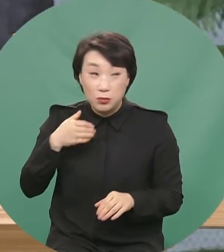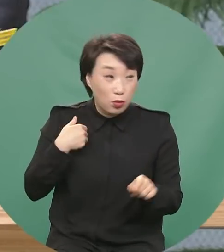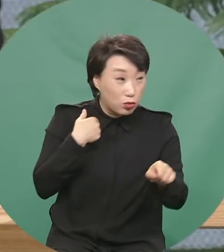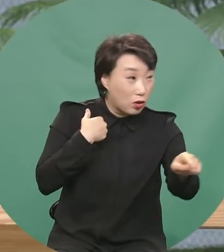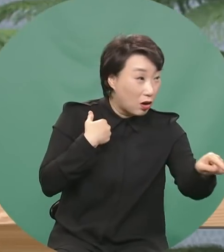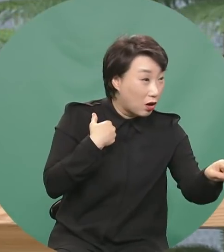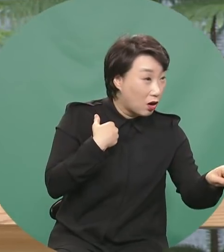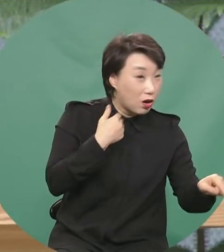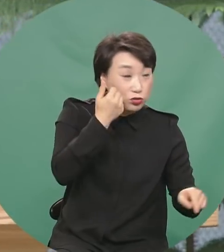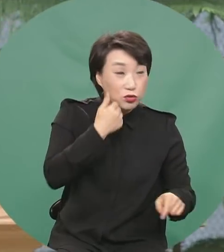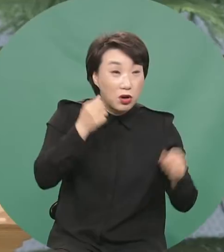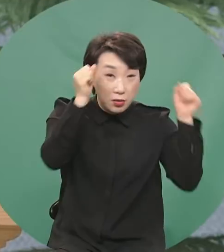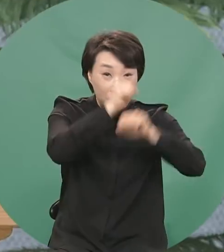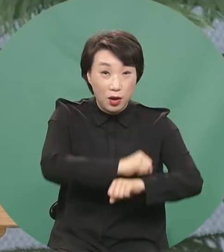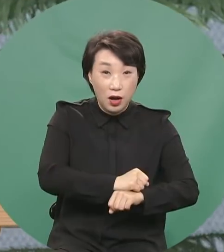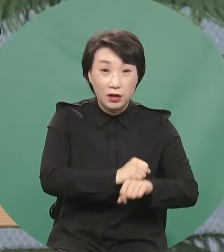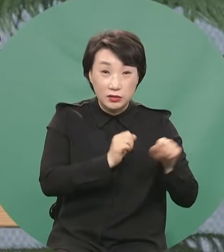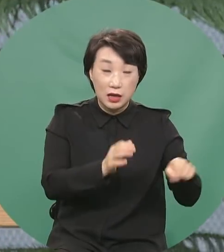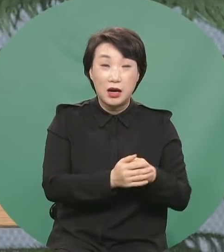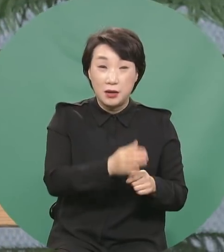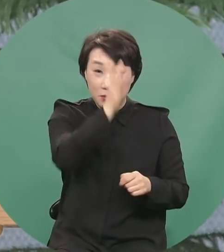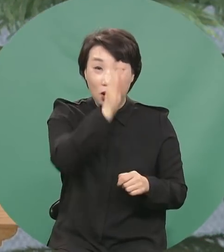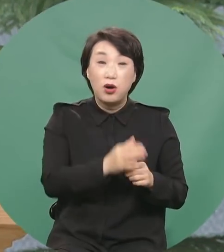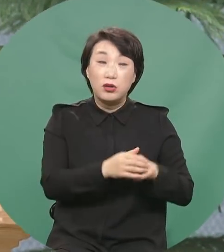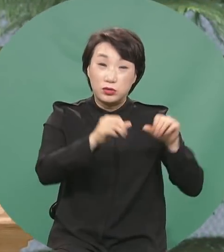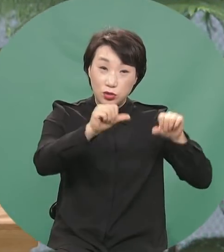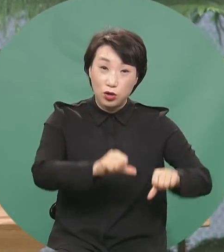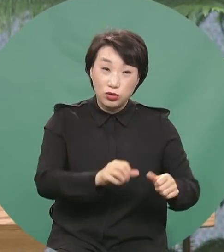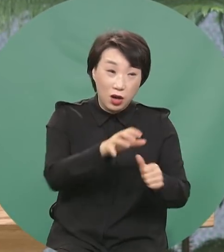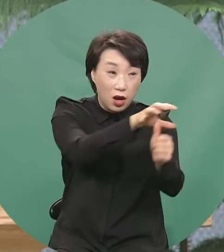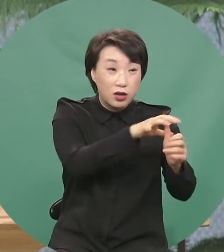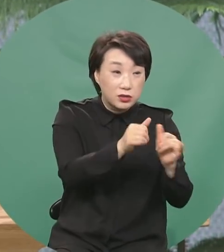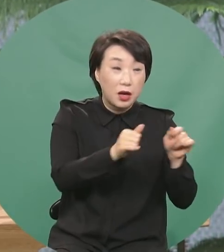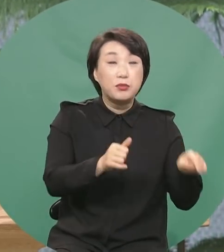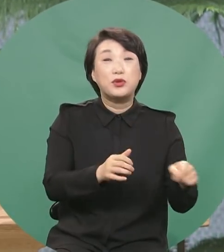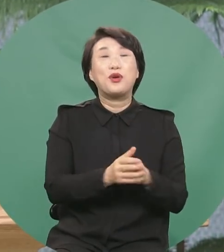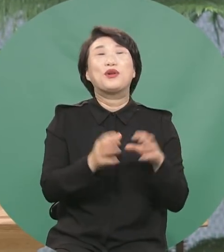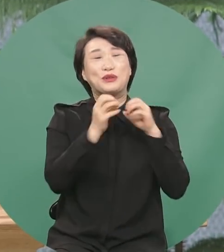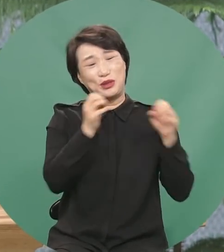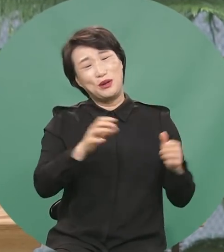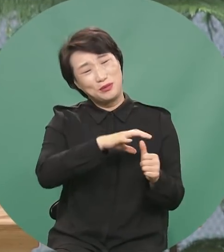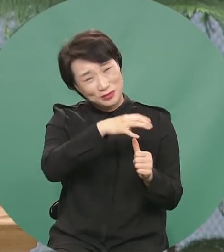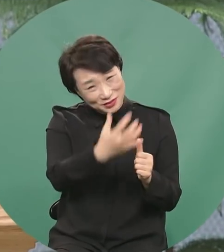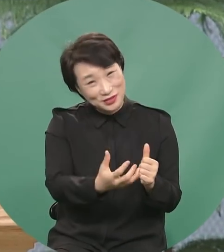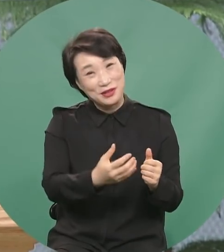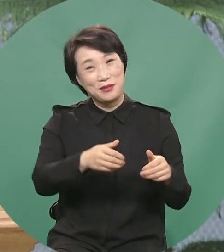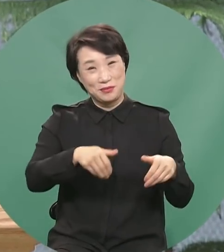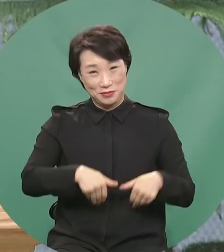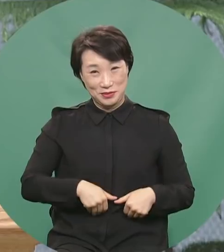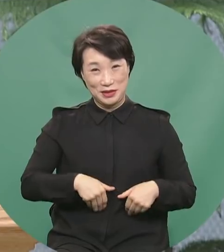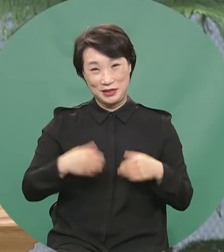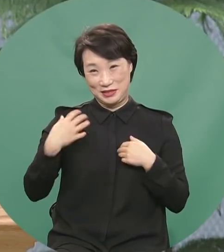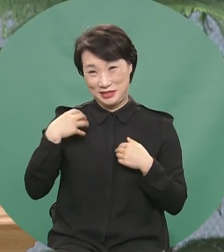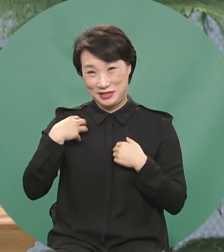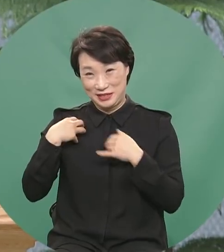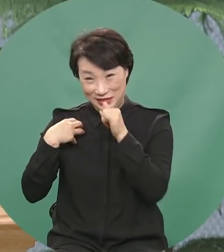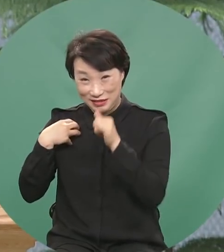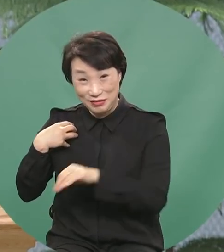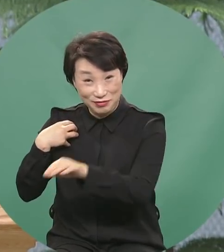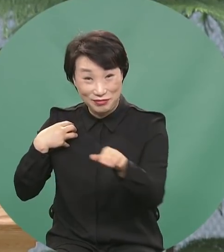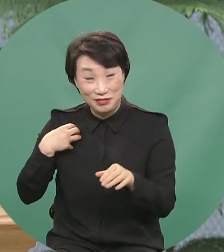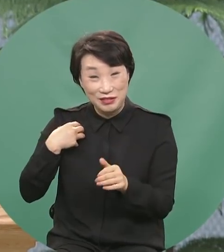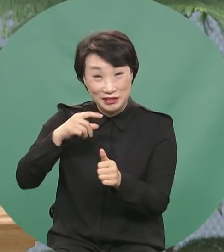몰라서 멸망하고 질병과 저주에 갇혀있는 자들을 풀어줘야 하는 것이